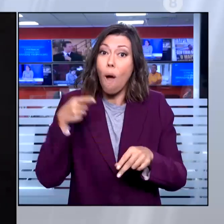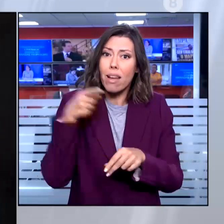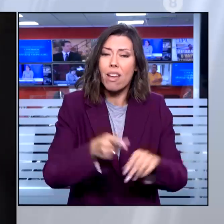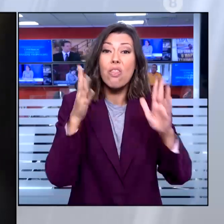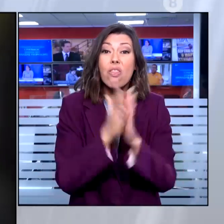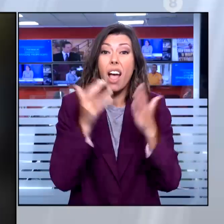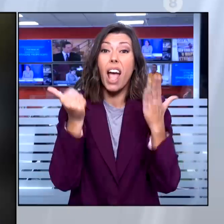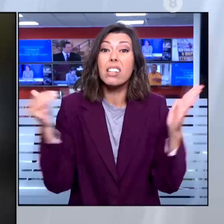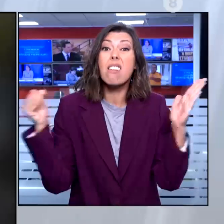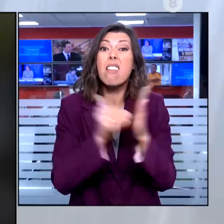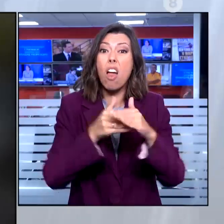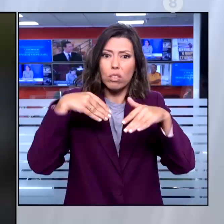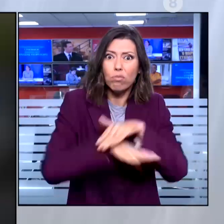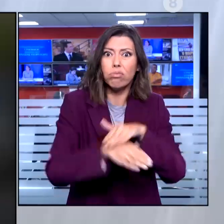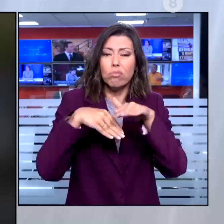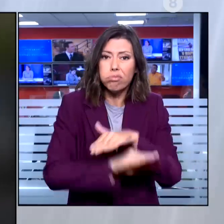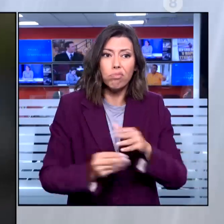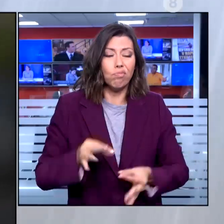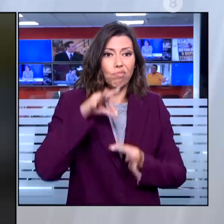16.377 συνταγές συνολικού ύψους